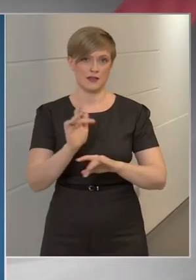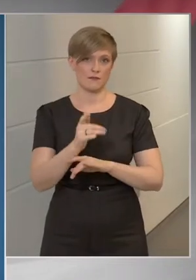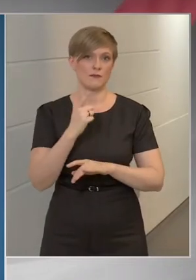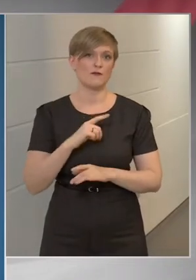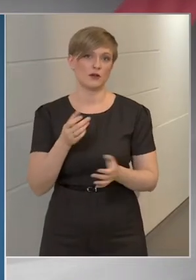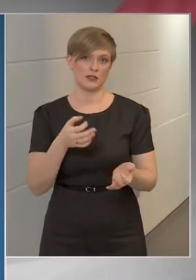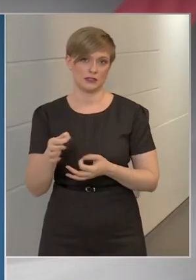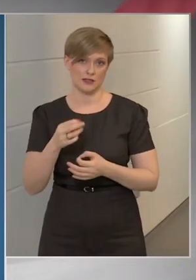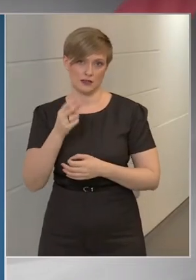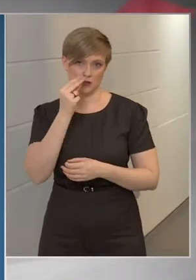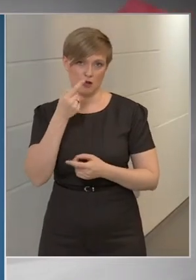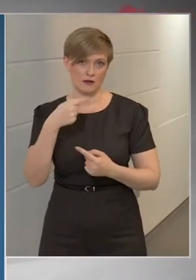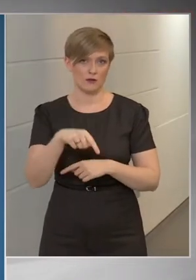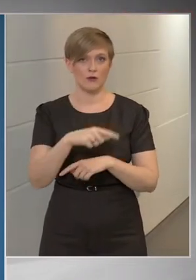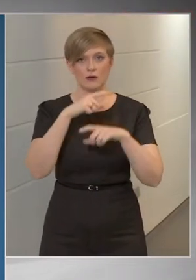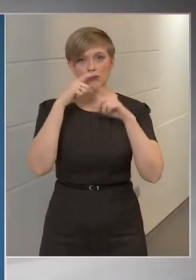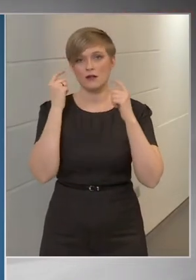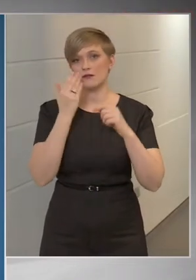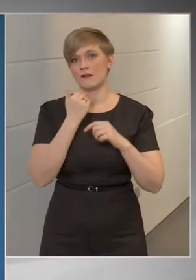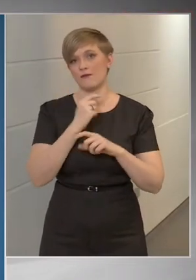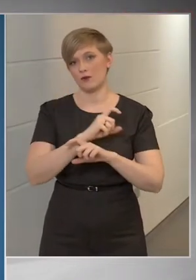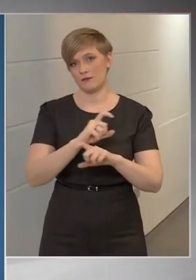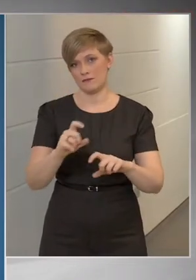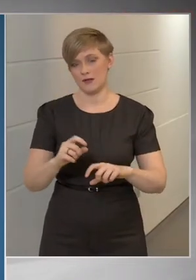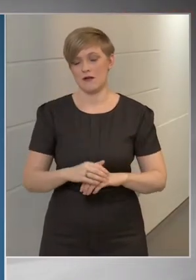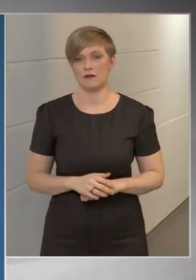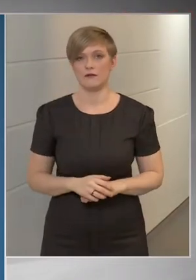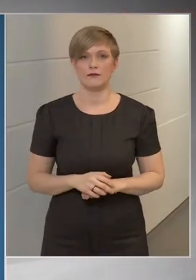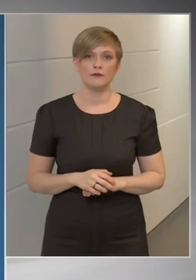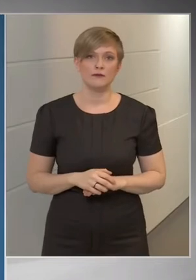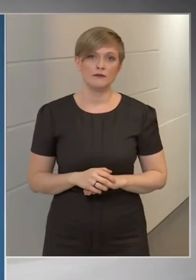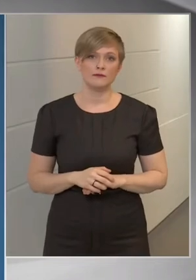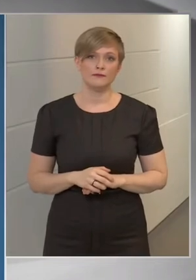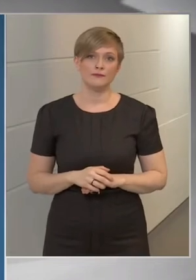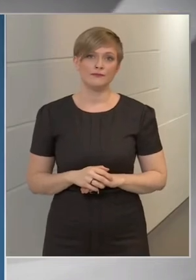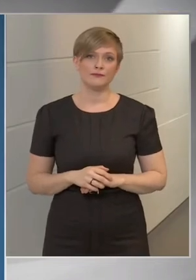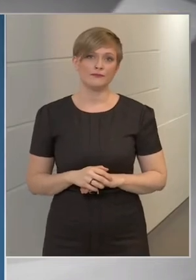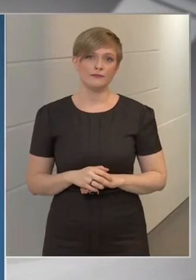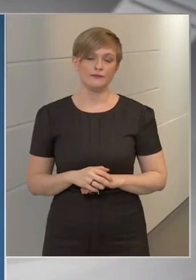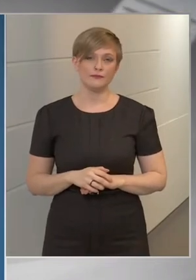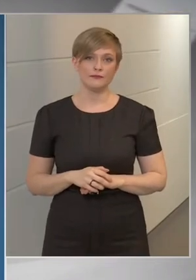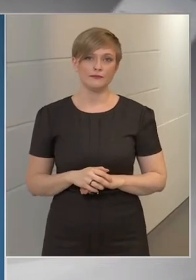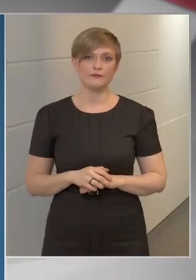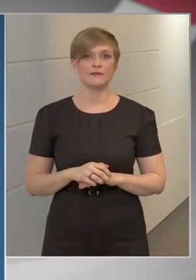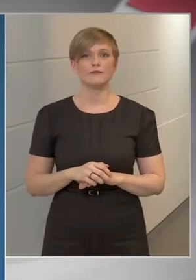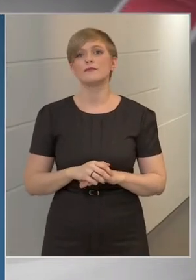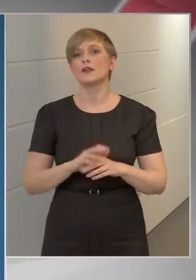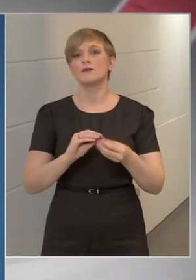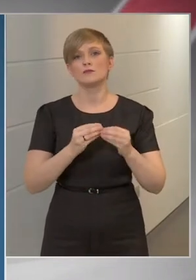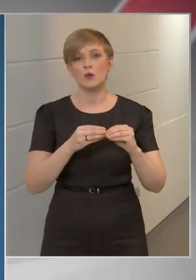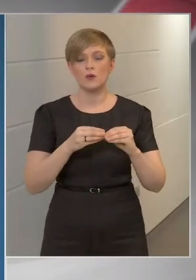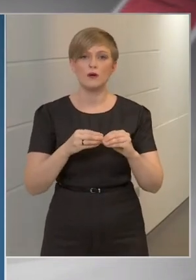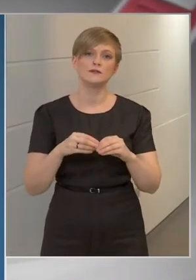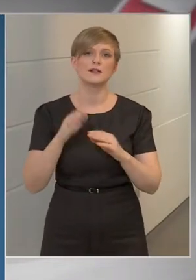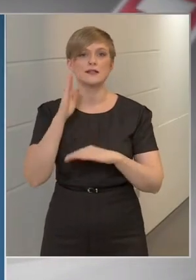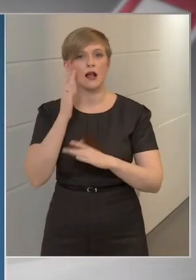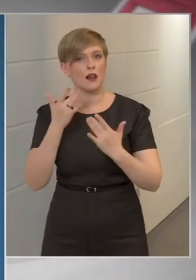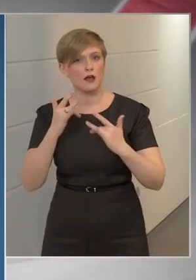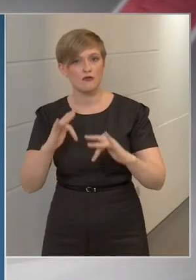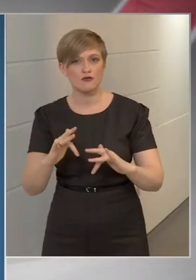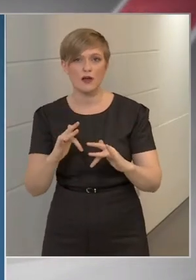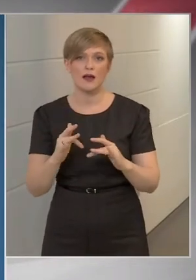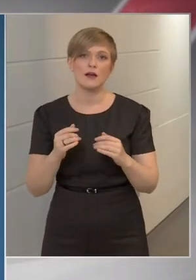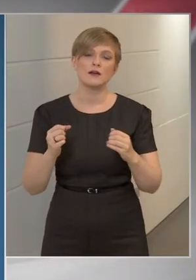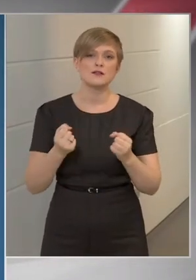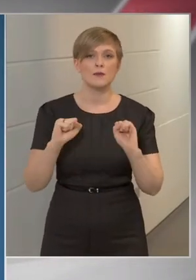intézkedtek rendőreink a maszkviselési kötelezettség figyelmen kívül hagyása miatt. A kereskedelmi üzletekre, szálláshelyekre,